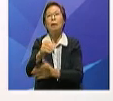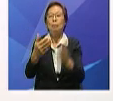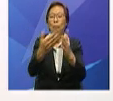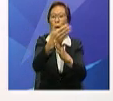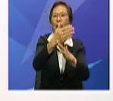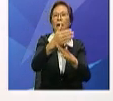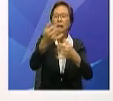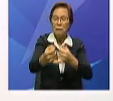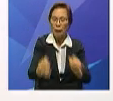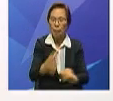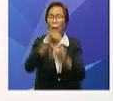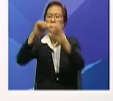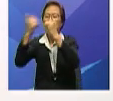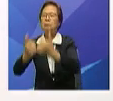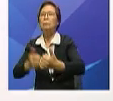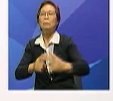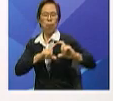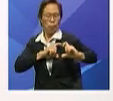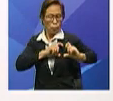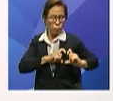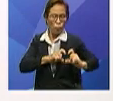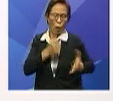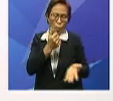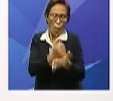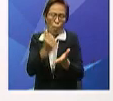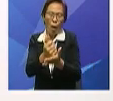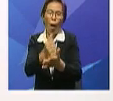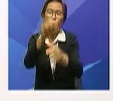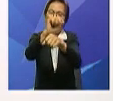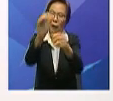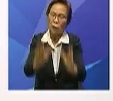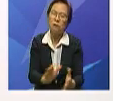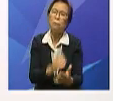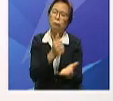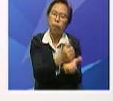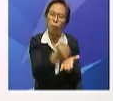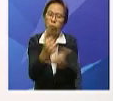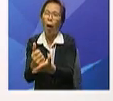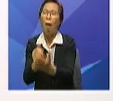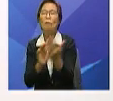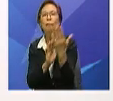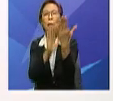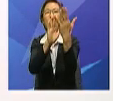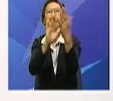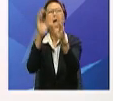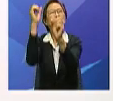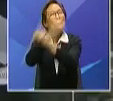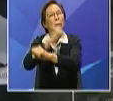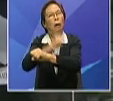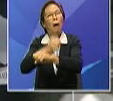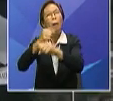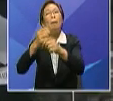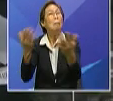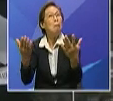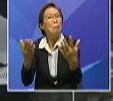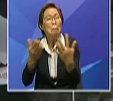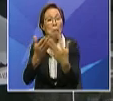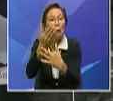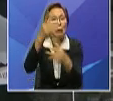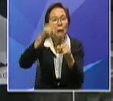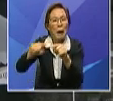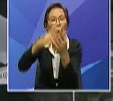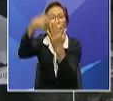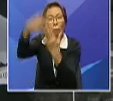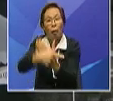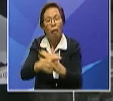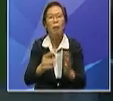agensi komite dalam membantu golongan pekerja mendefinisi sabaran melalui beberapa Edition menurut